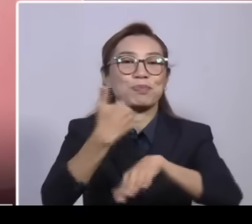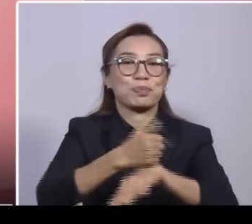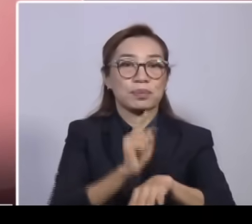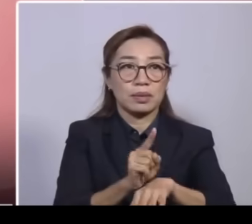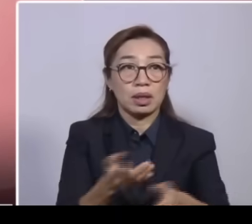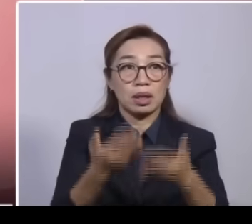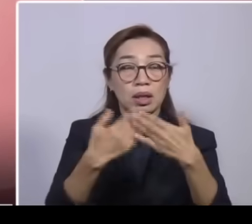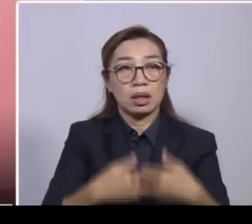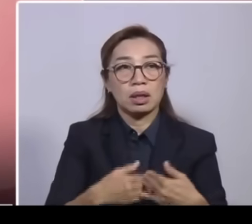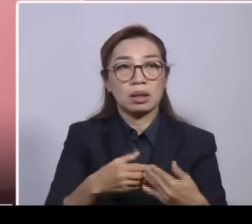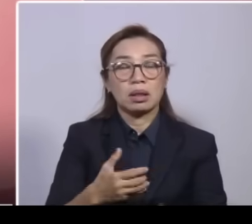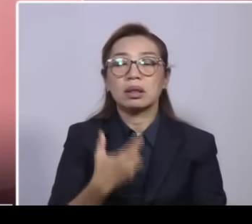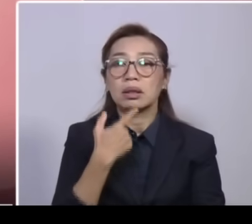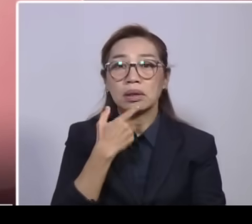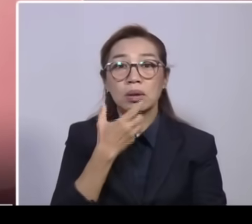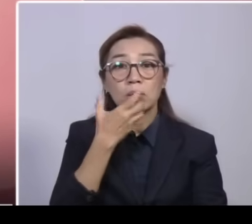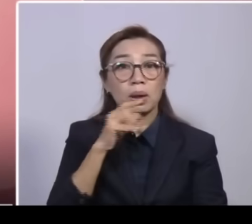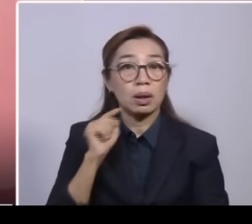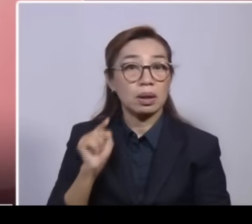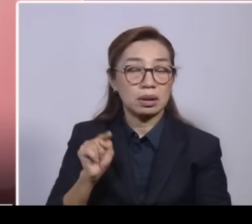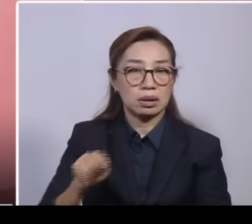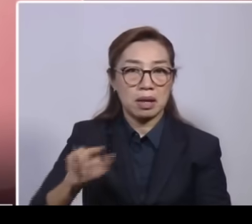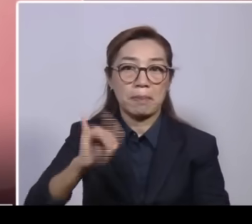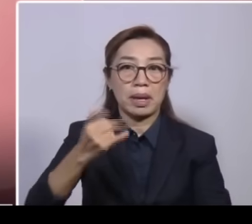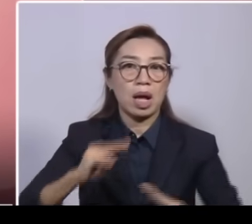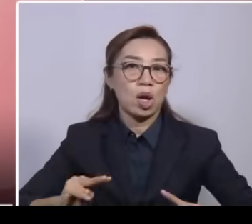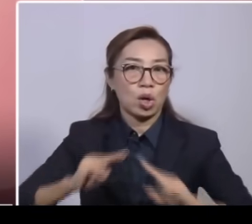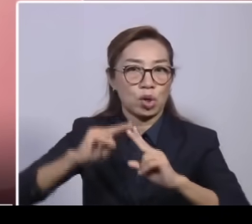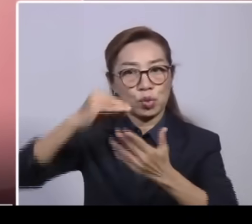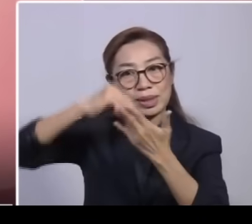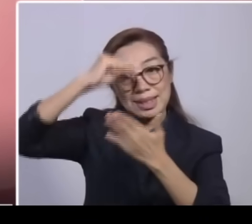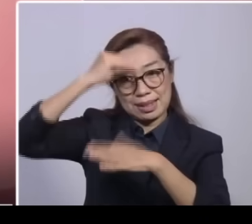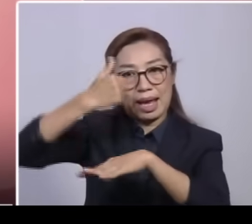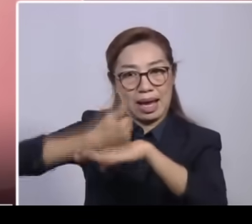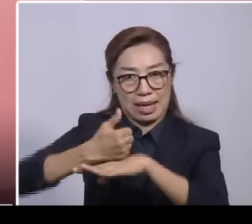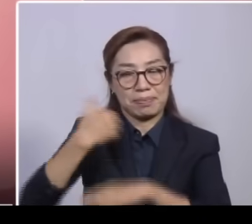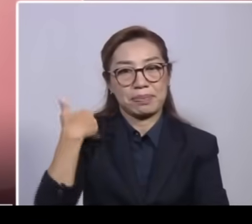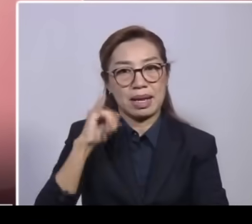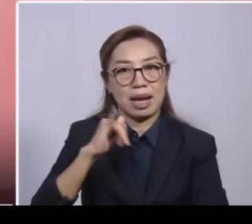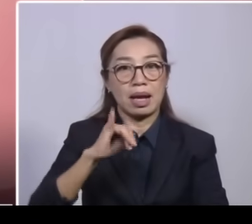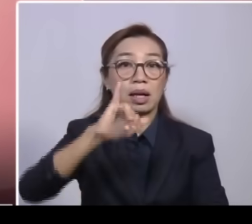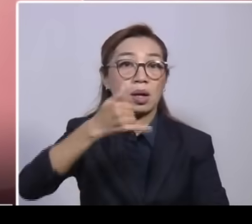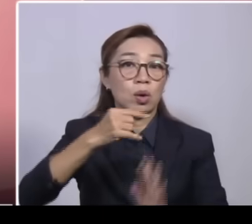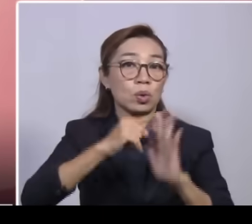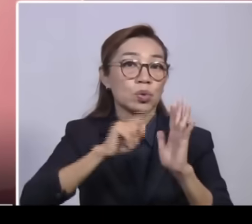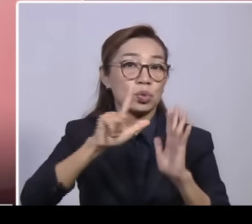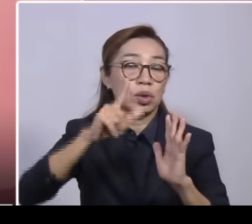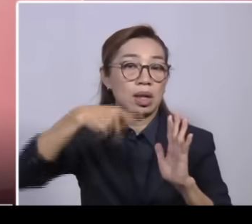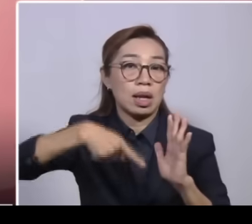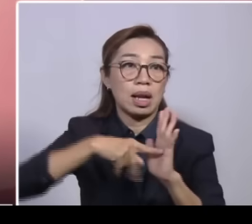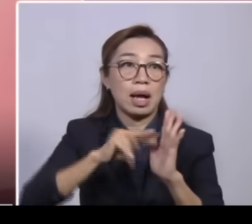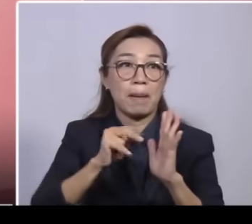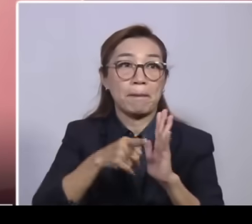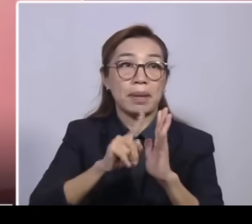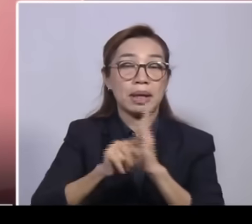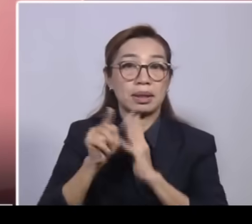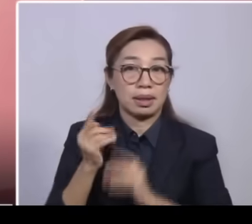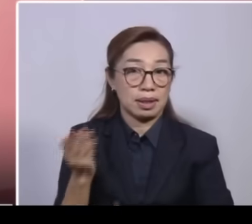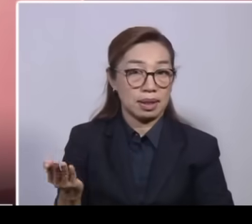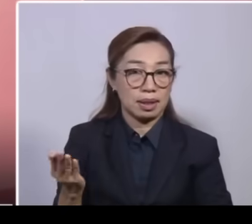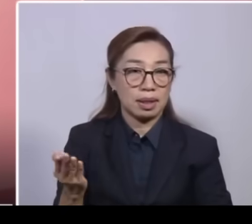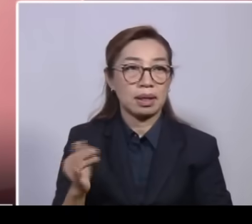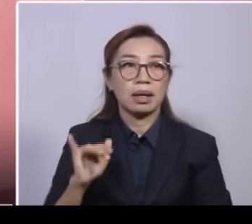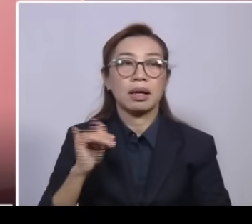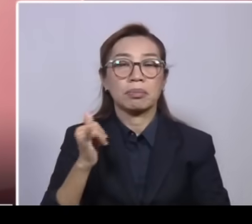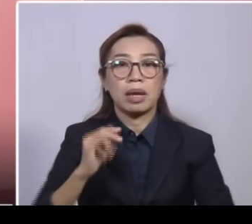นะคะว่าจะไปนั่งรัฐมนตรีว่าการกระทรวงศึกษาธิการค่ะคุณจุลพันธ์อมรวิวัฒน์นะคะอันนี้คนนี้นะคะก็น่าจะ